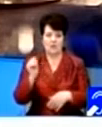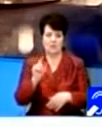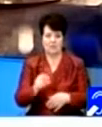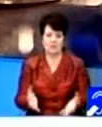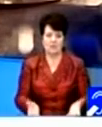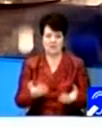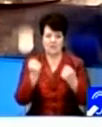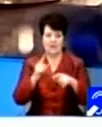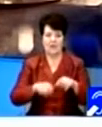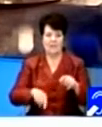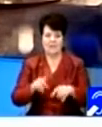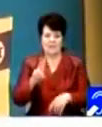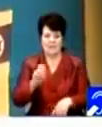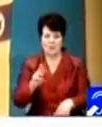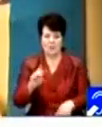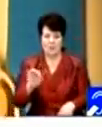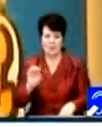salvarea patrimoniului.